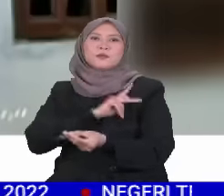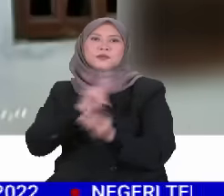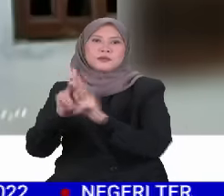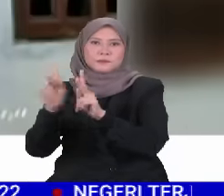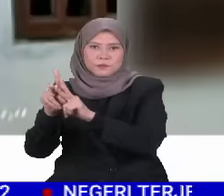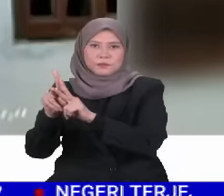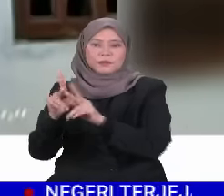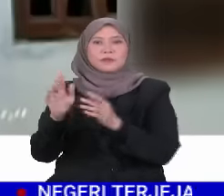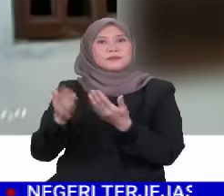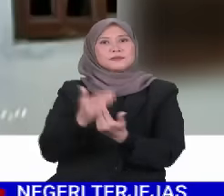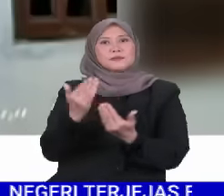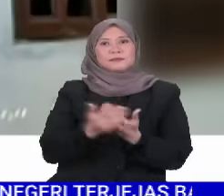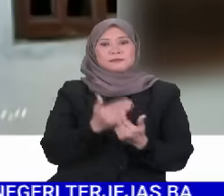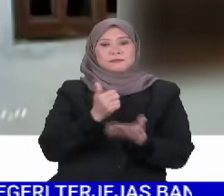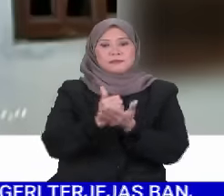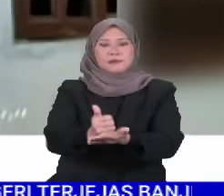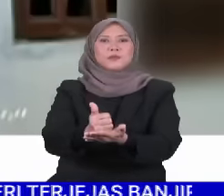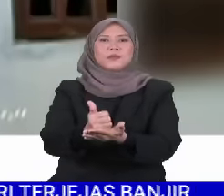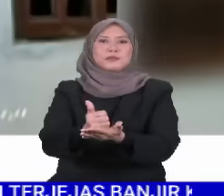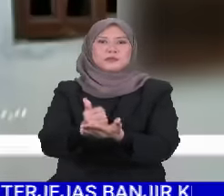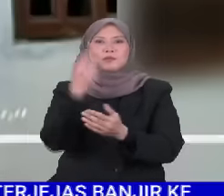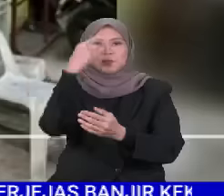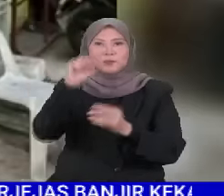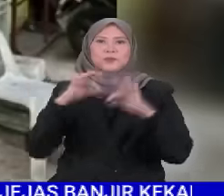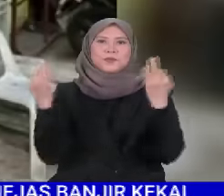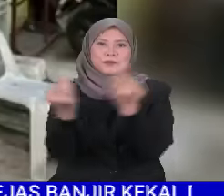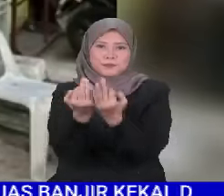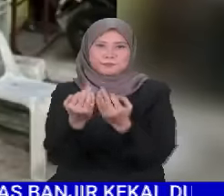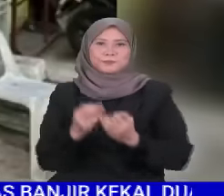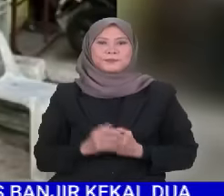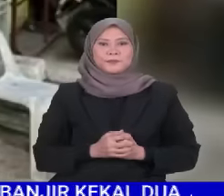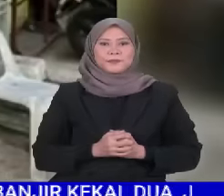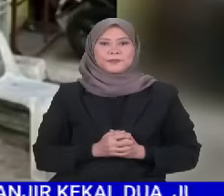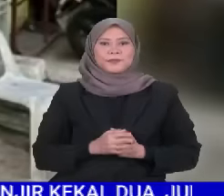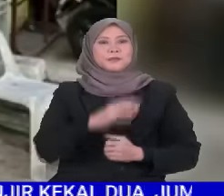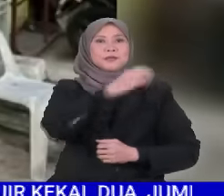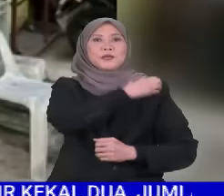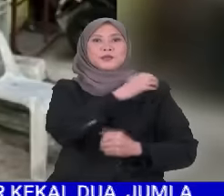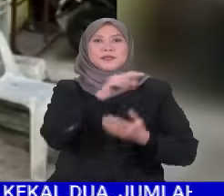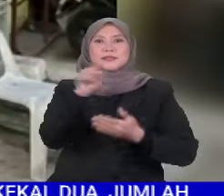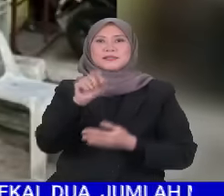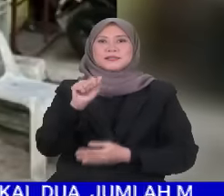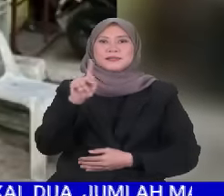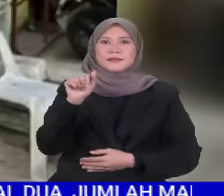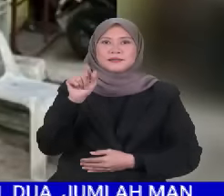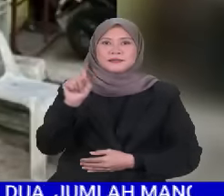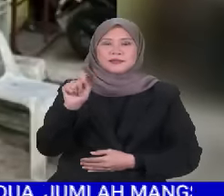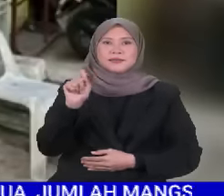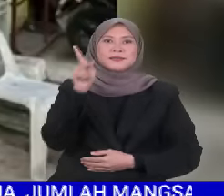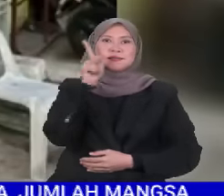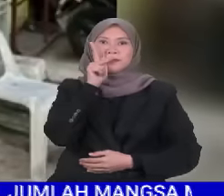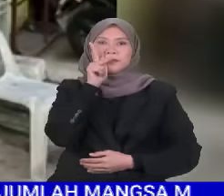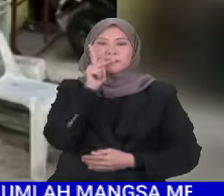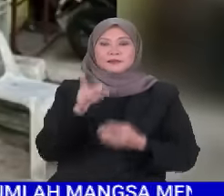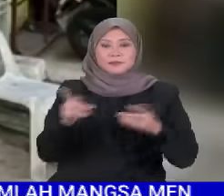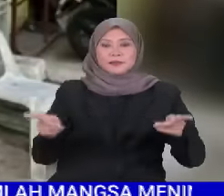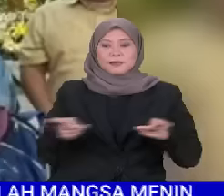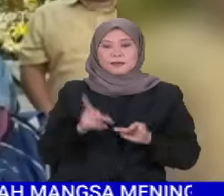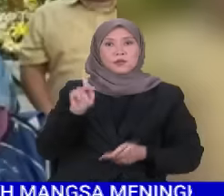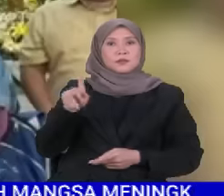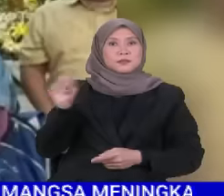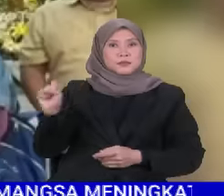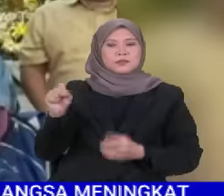ia bagi memudahkan bantuan disalurkan kepada mereka pegawai lembaga zakat negeri daerah kota